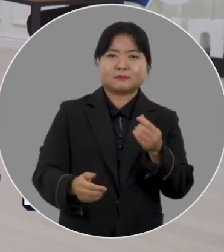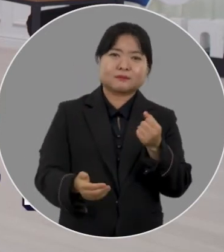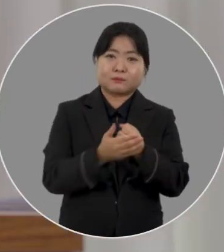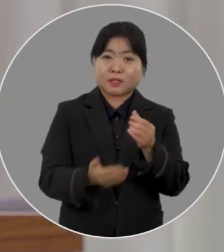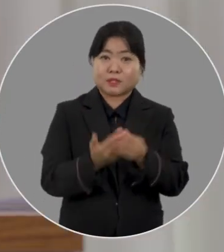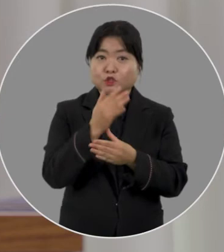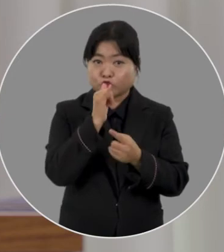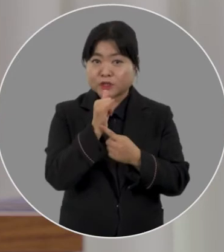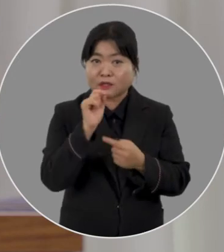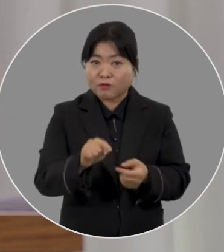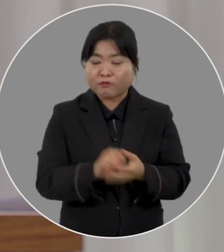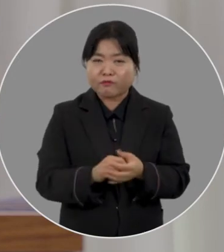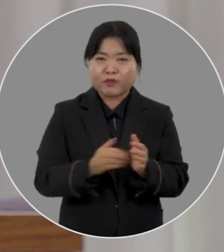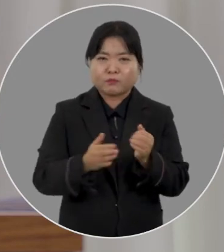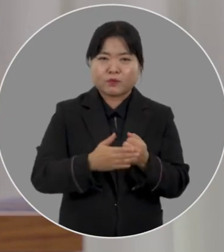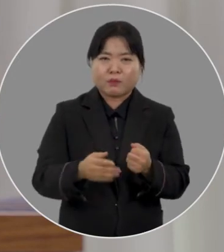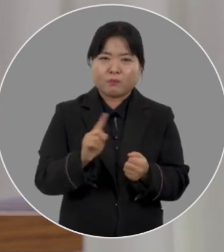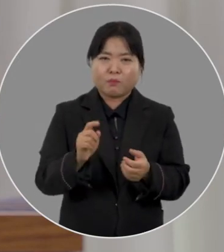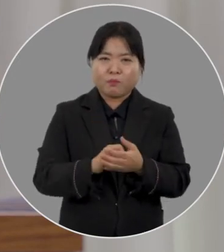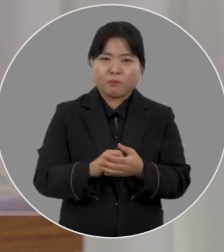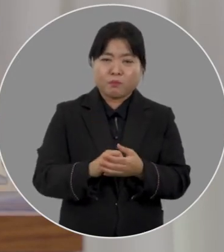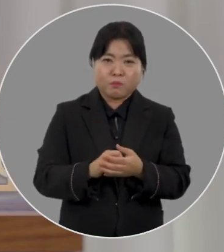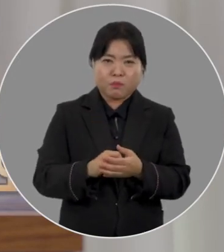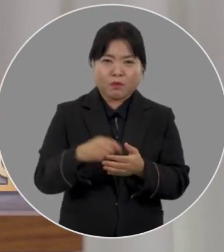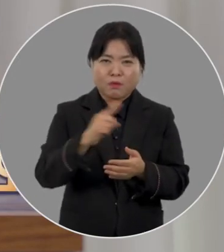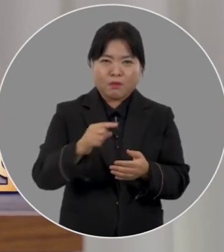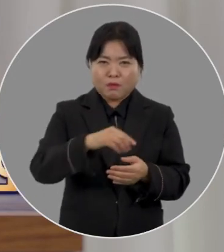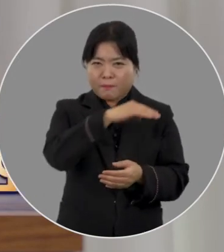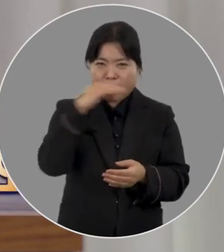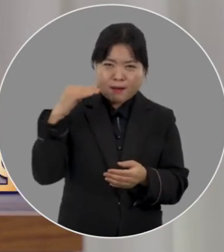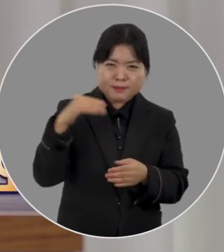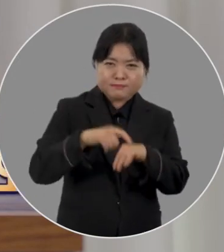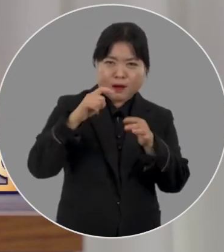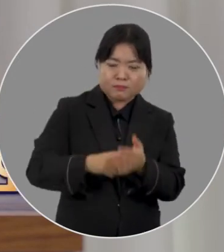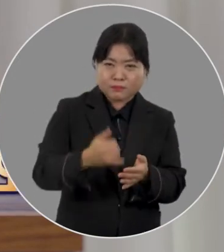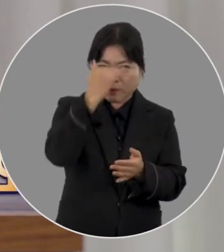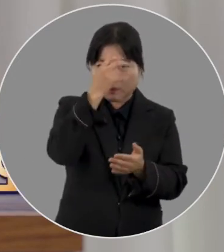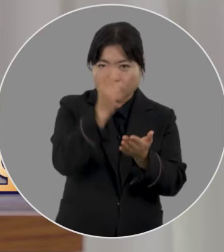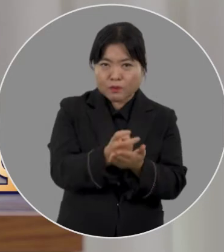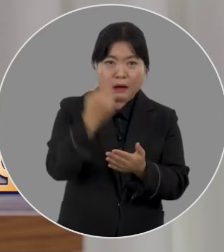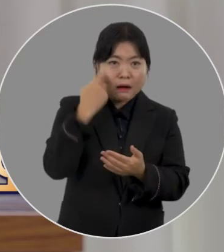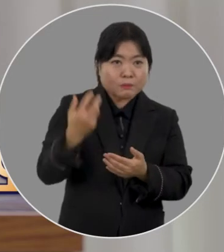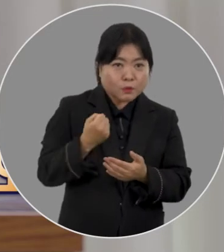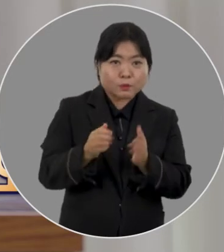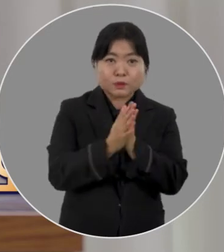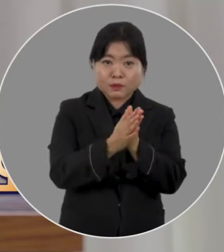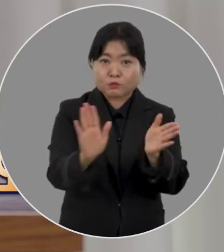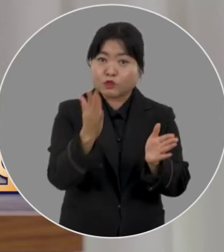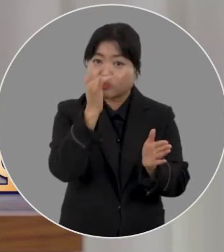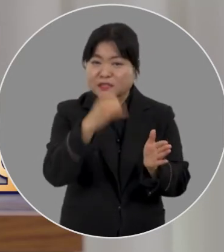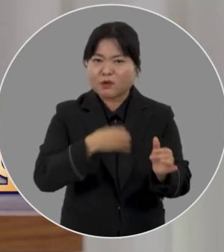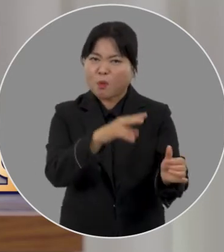기저라는 거. 그래서 굉장히 어떻게 보면 의협심이나 도덕감이나 이런 좋은 의도에서 시작될 수 있다는 거잖아요. 혐오라는